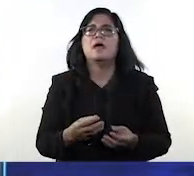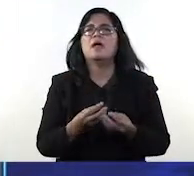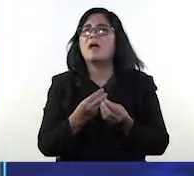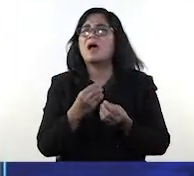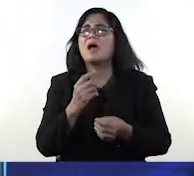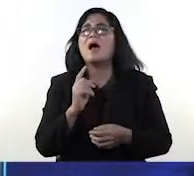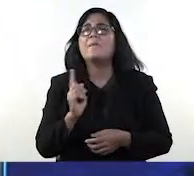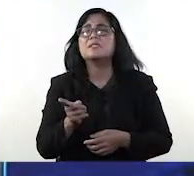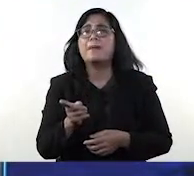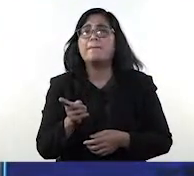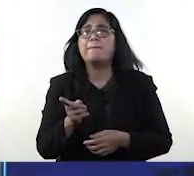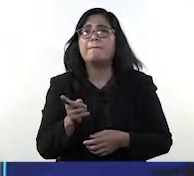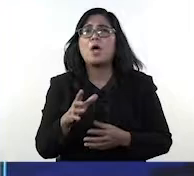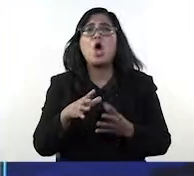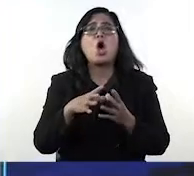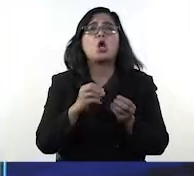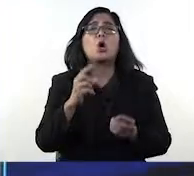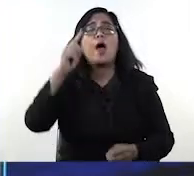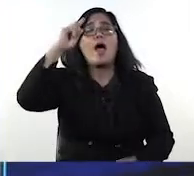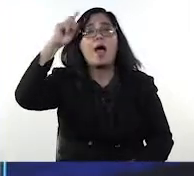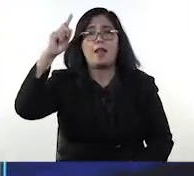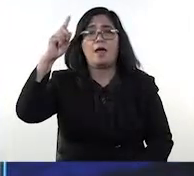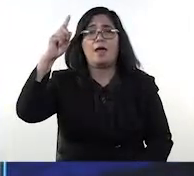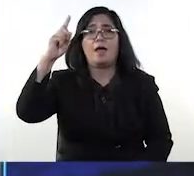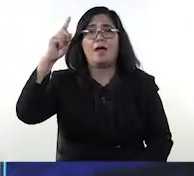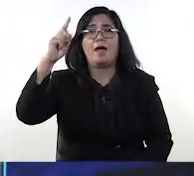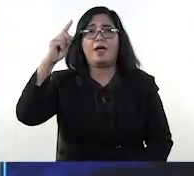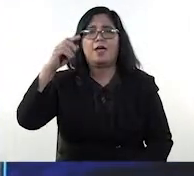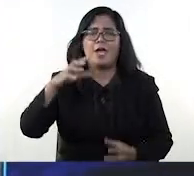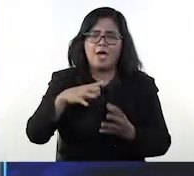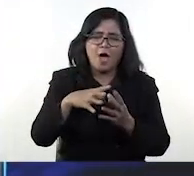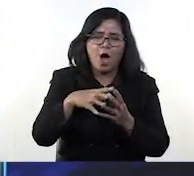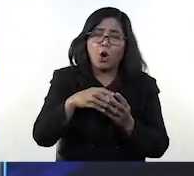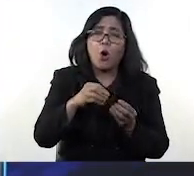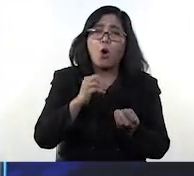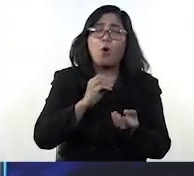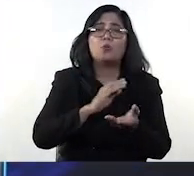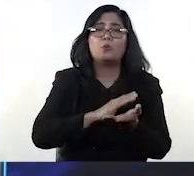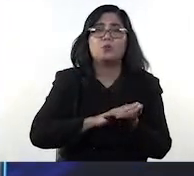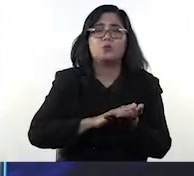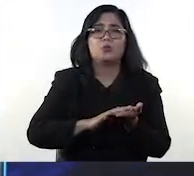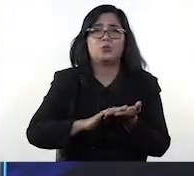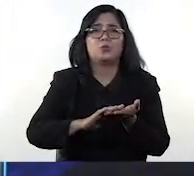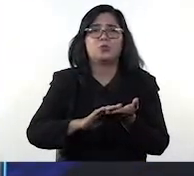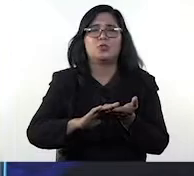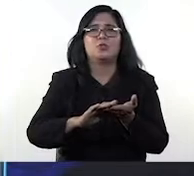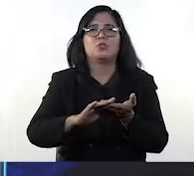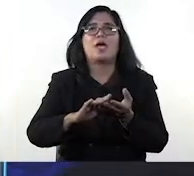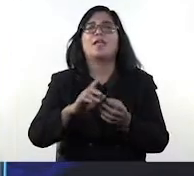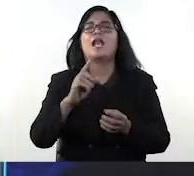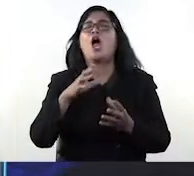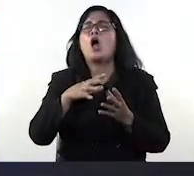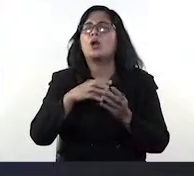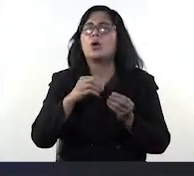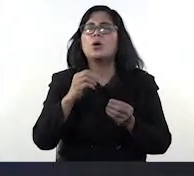hai kenapa Hai roam Hai The Spirit of course is action